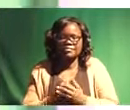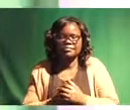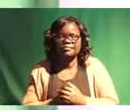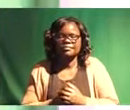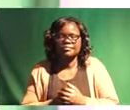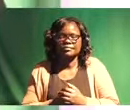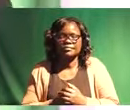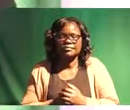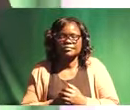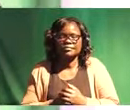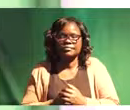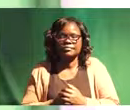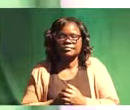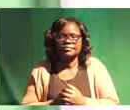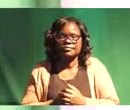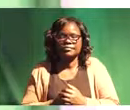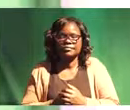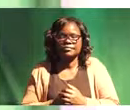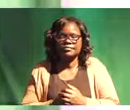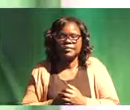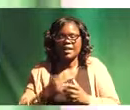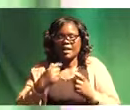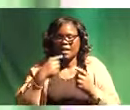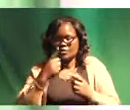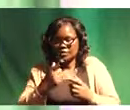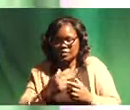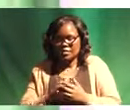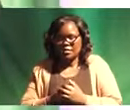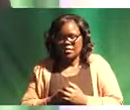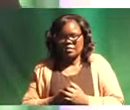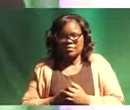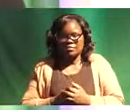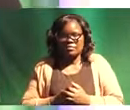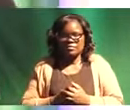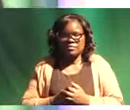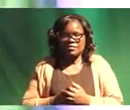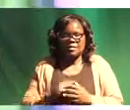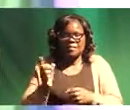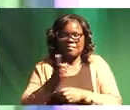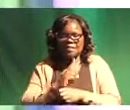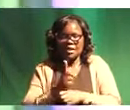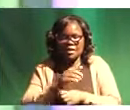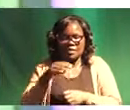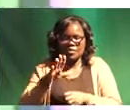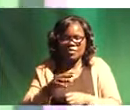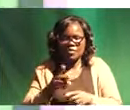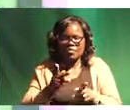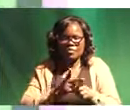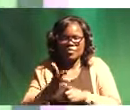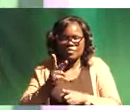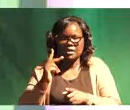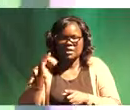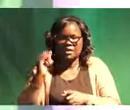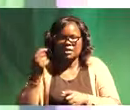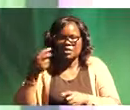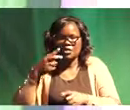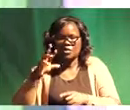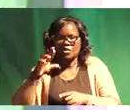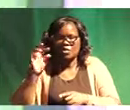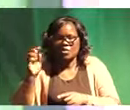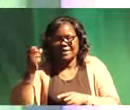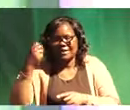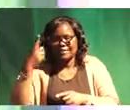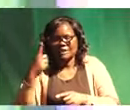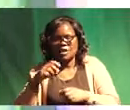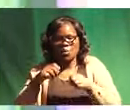usalama. Na nimemwambia waziri wetu Profesa Kithure Kindiki anaelewa